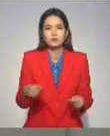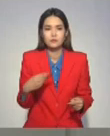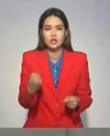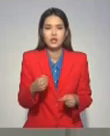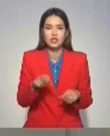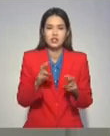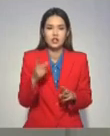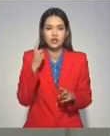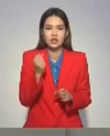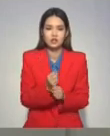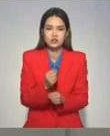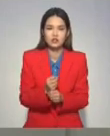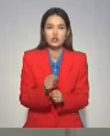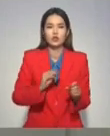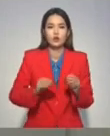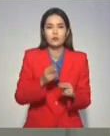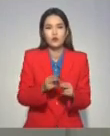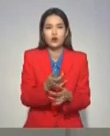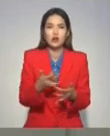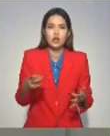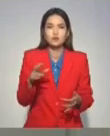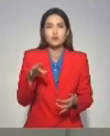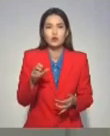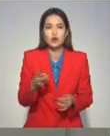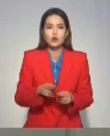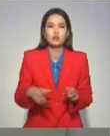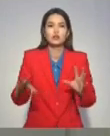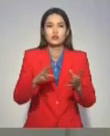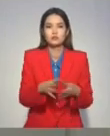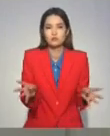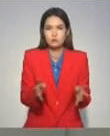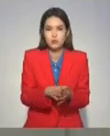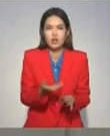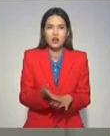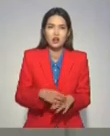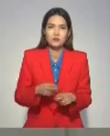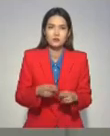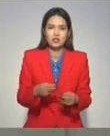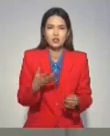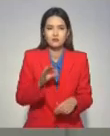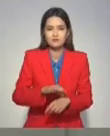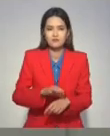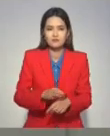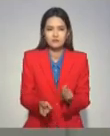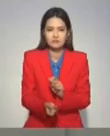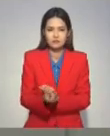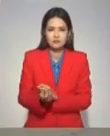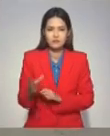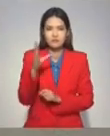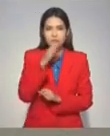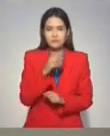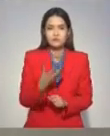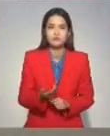көптеген консерванттар, дәмдеуіштер және бояуыштар болады, солардың бәрі бірге қосылып, аллергиялық реакцияларды көп тудырады қазір кезде, әсіресе